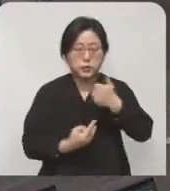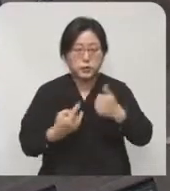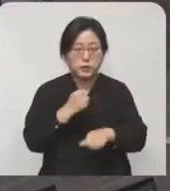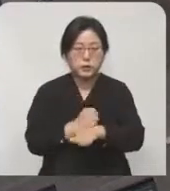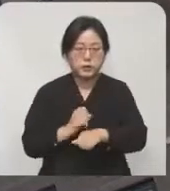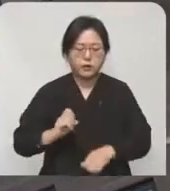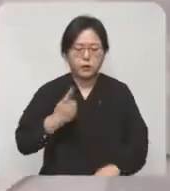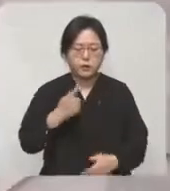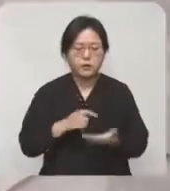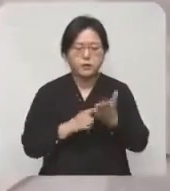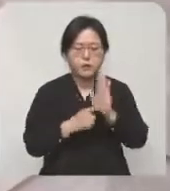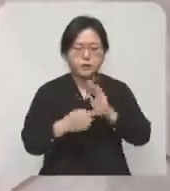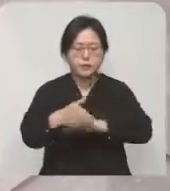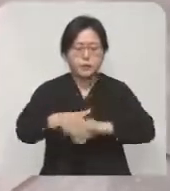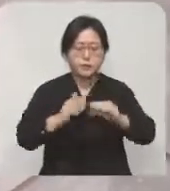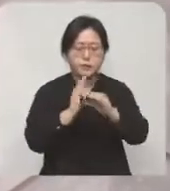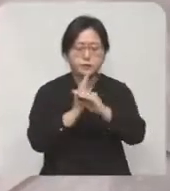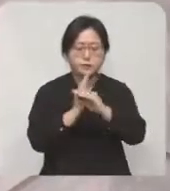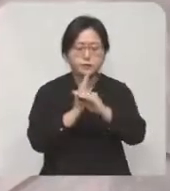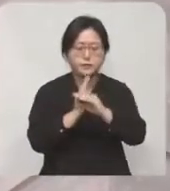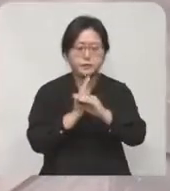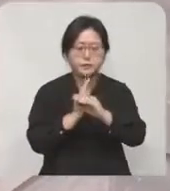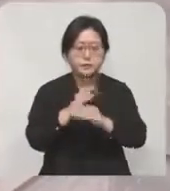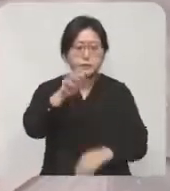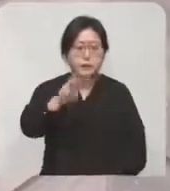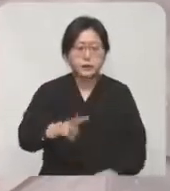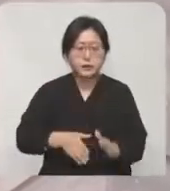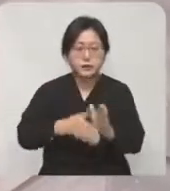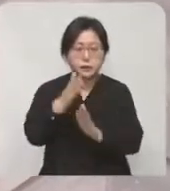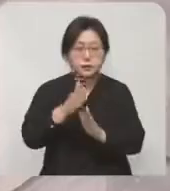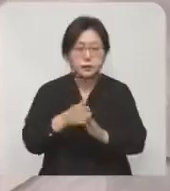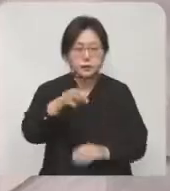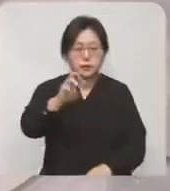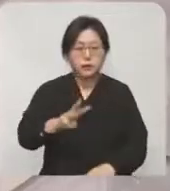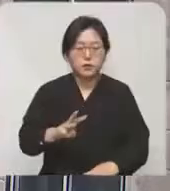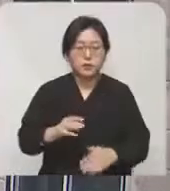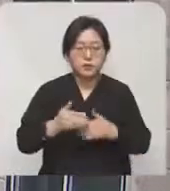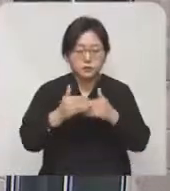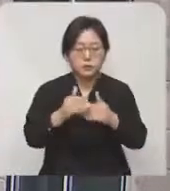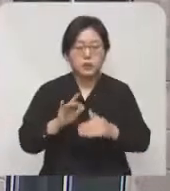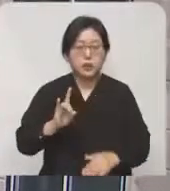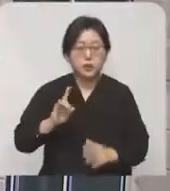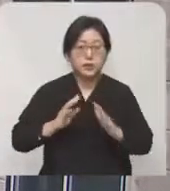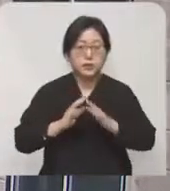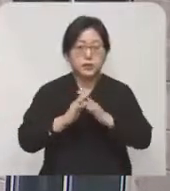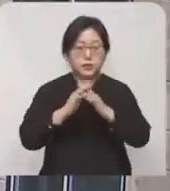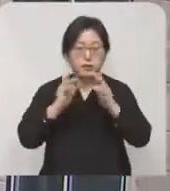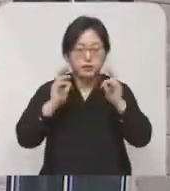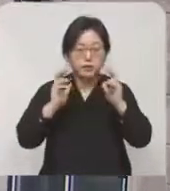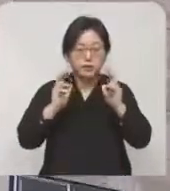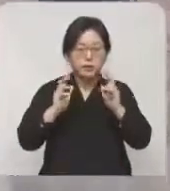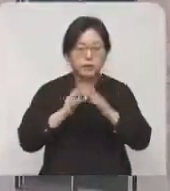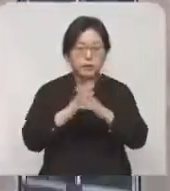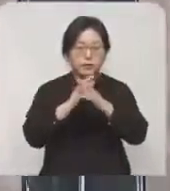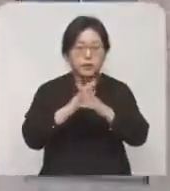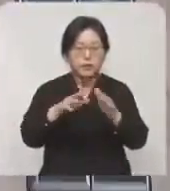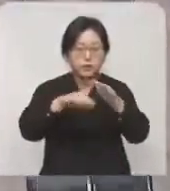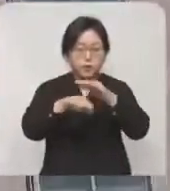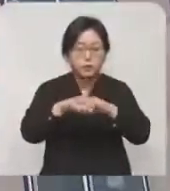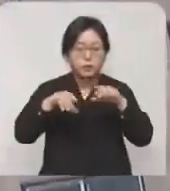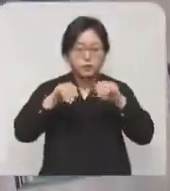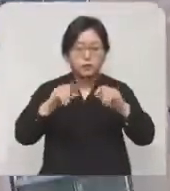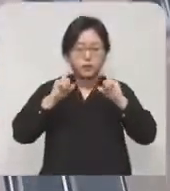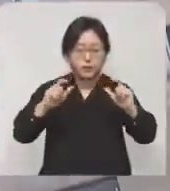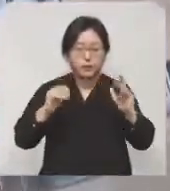원인 규명에 나선다는 계획입니다 양편 광주광역시는 광주에서 진행중인 현대 산업 개발에 모든 현장에 공사중지